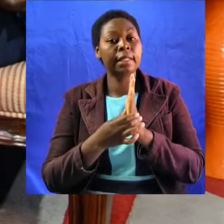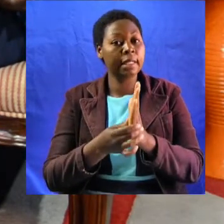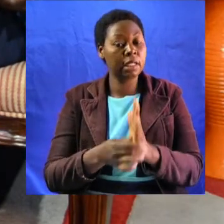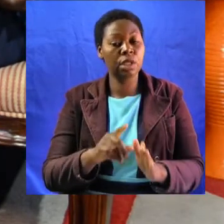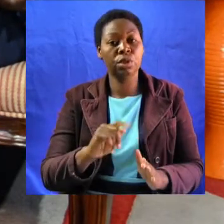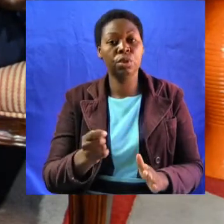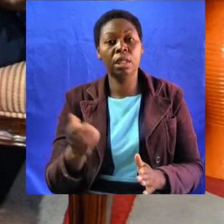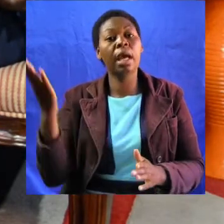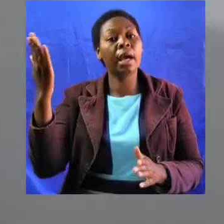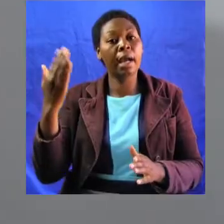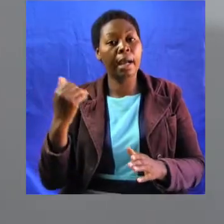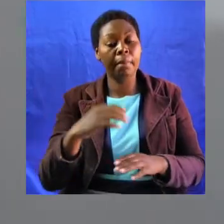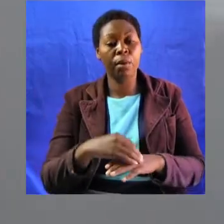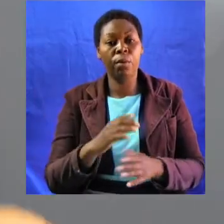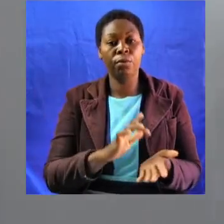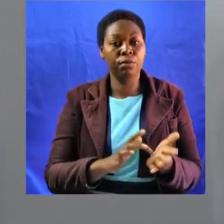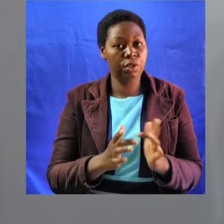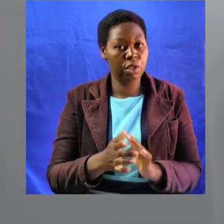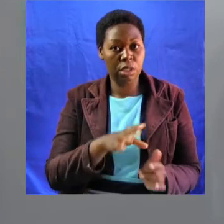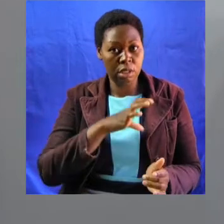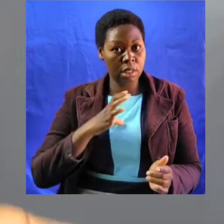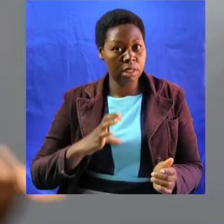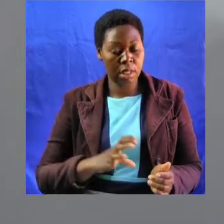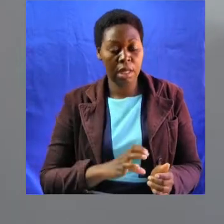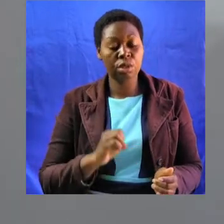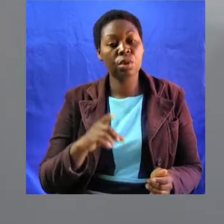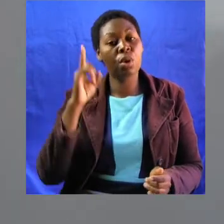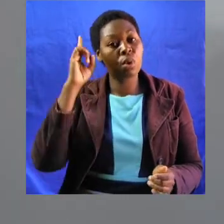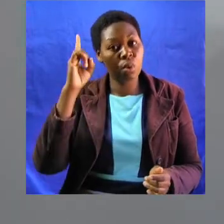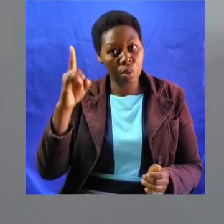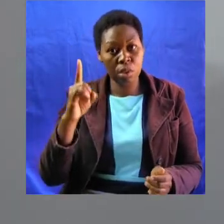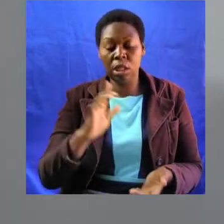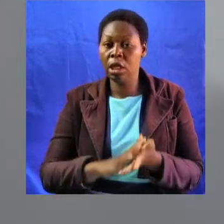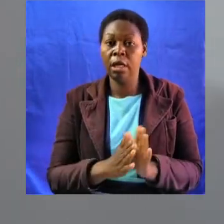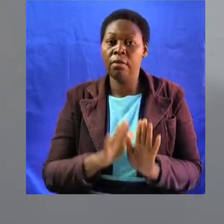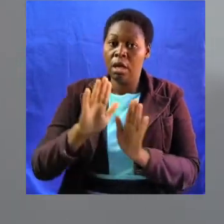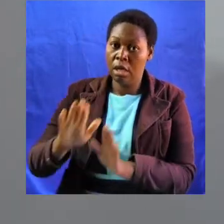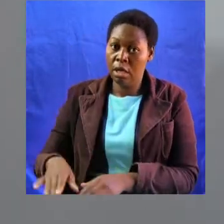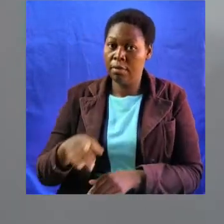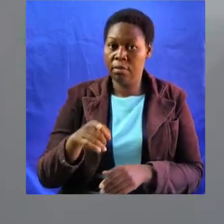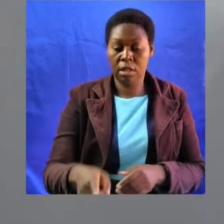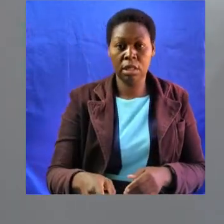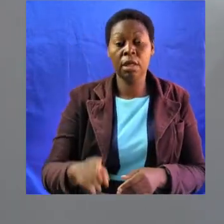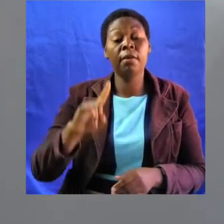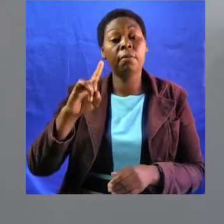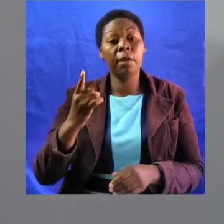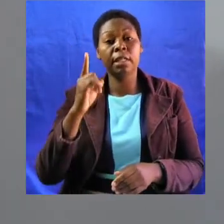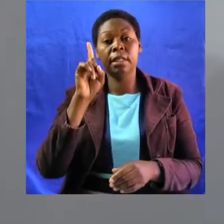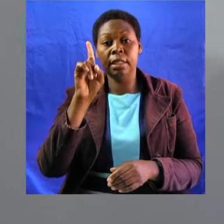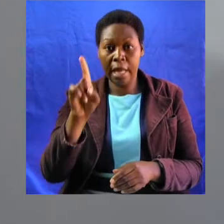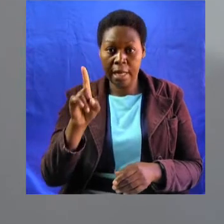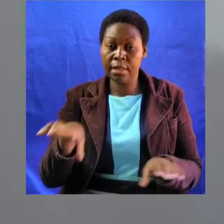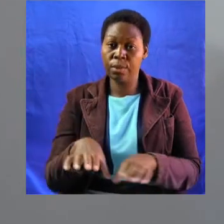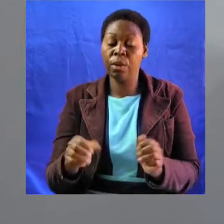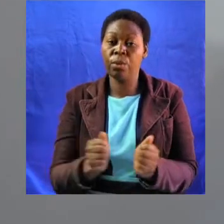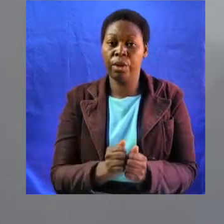zvatakadzidza. Saka Mwari aisagona kungoisiya yakadaro. Darius wekutanga ashanda naMwari. Cyrus ashanda